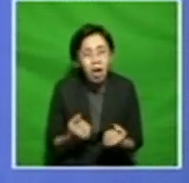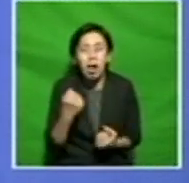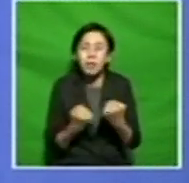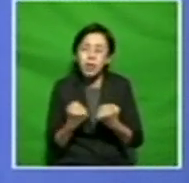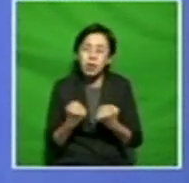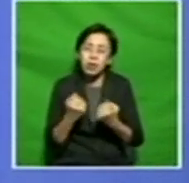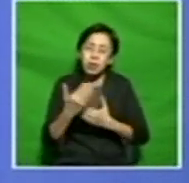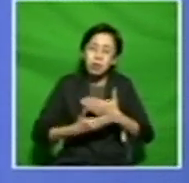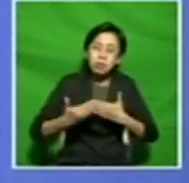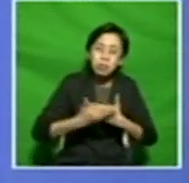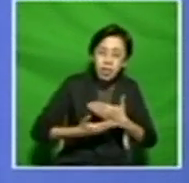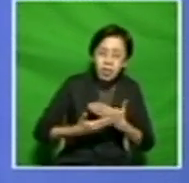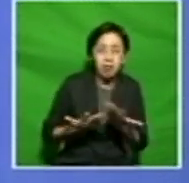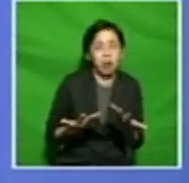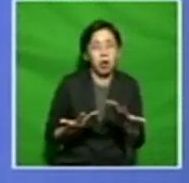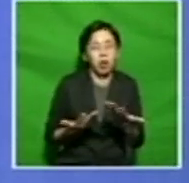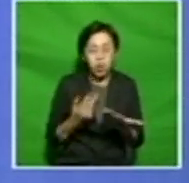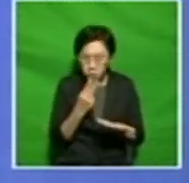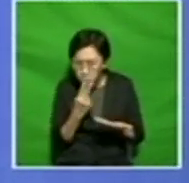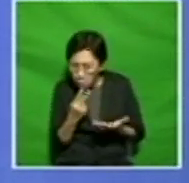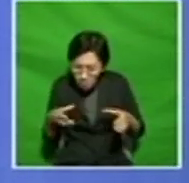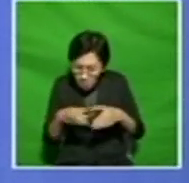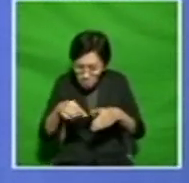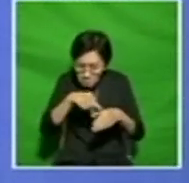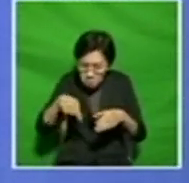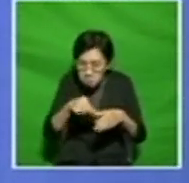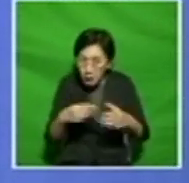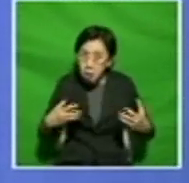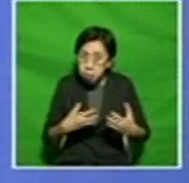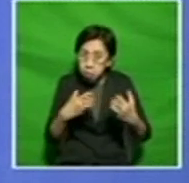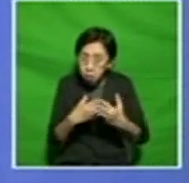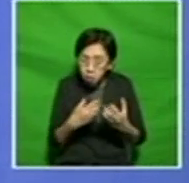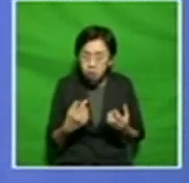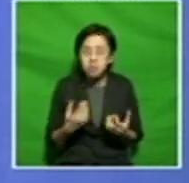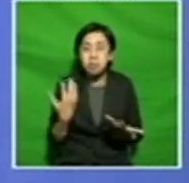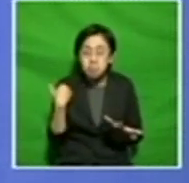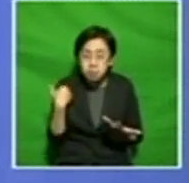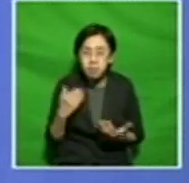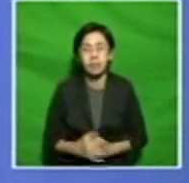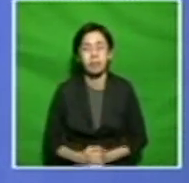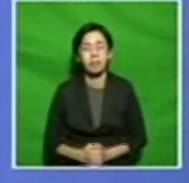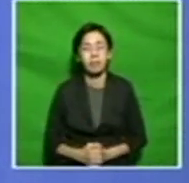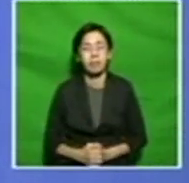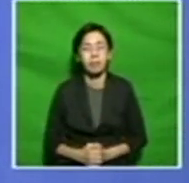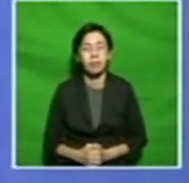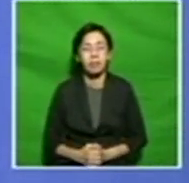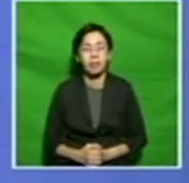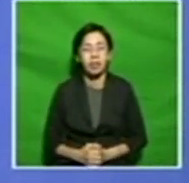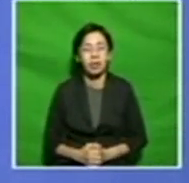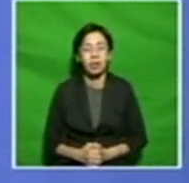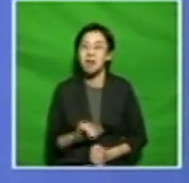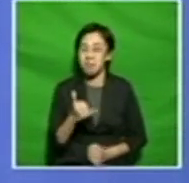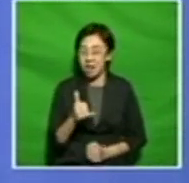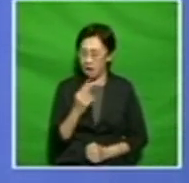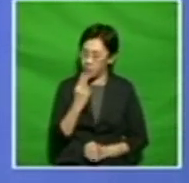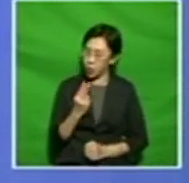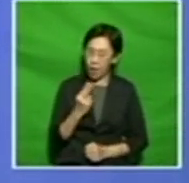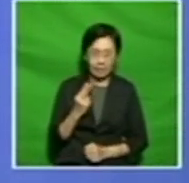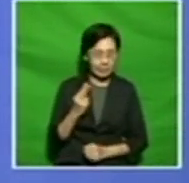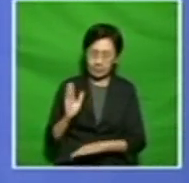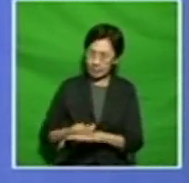ไฟหรือไม่ซึ่งถ้ามีเขาก็ห้ามหรือเขาอาจจะดำเนินคดี